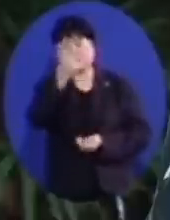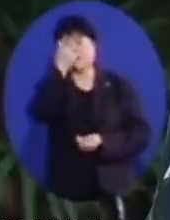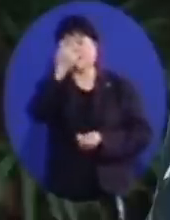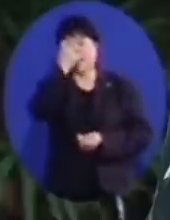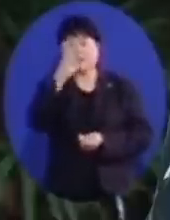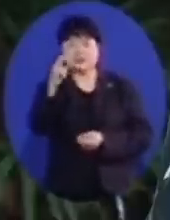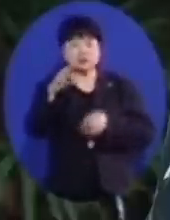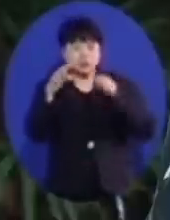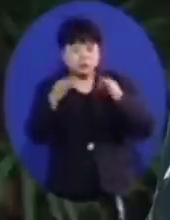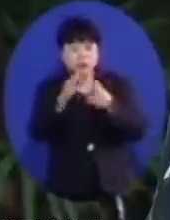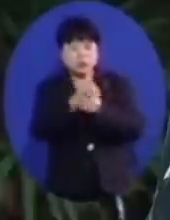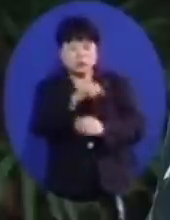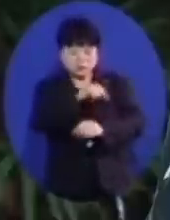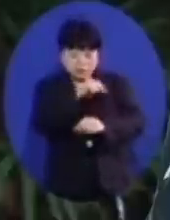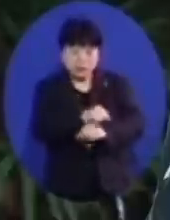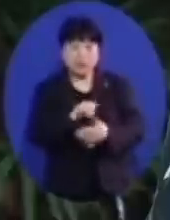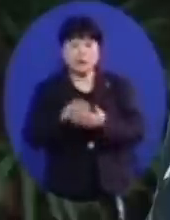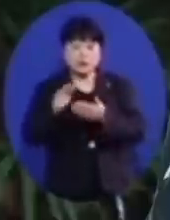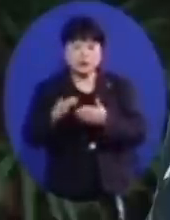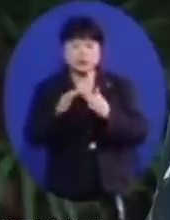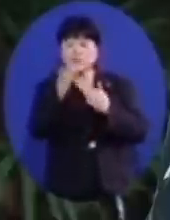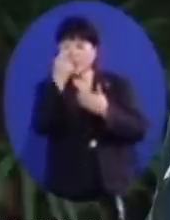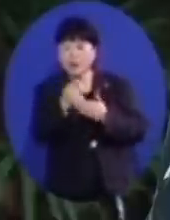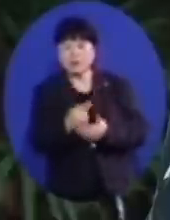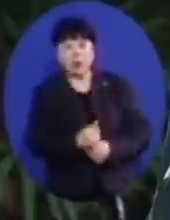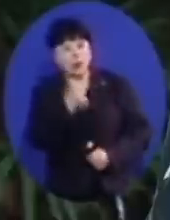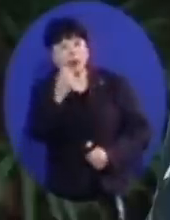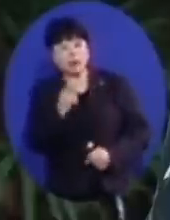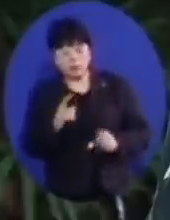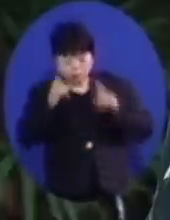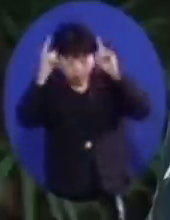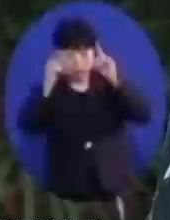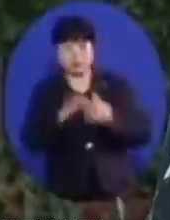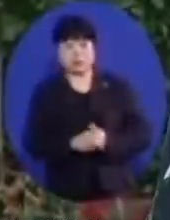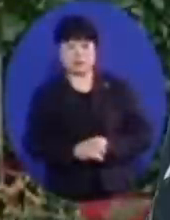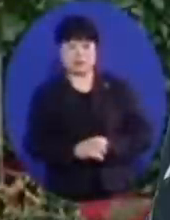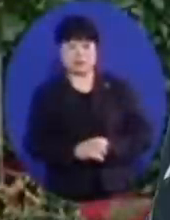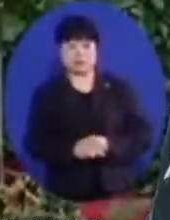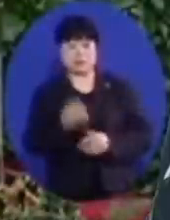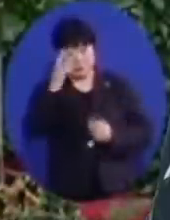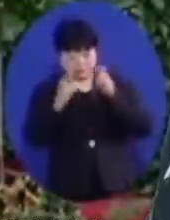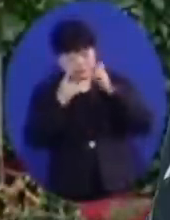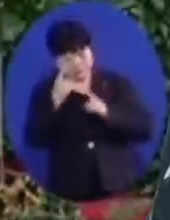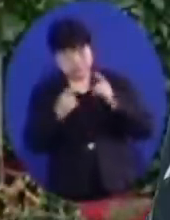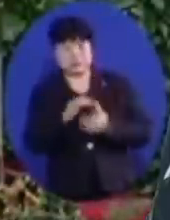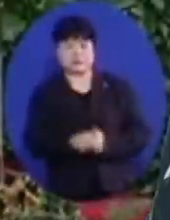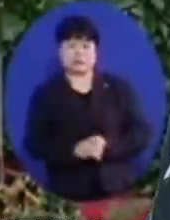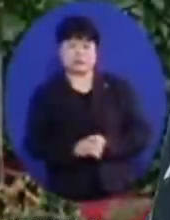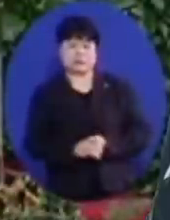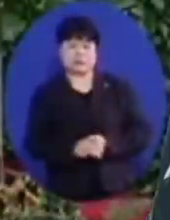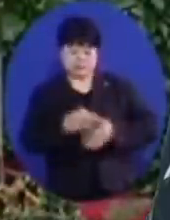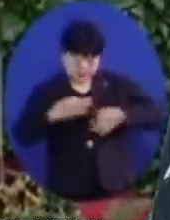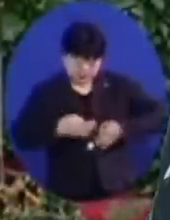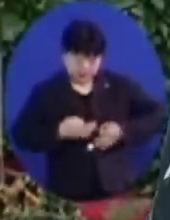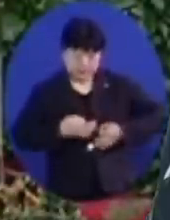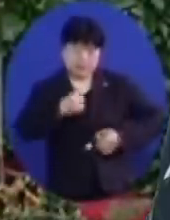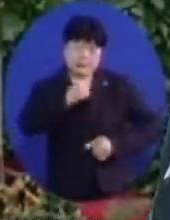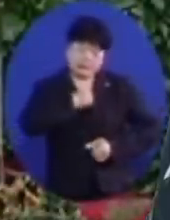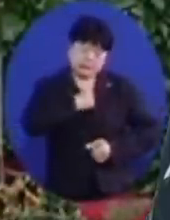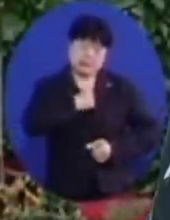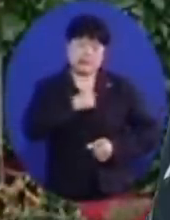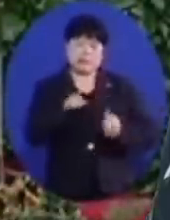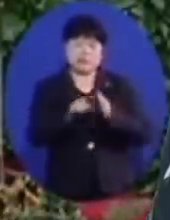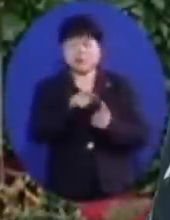나왔어 찬송 잘 보내고 기도 잘하고 난 다음에 집에 와서는 또 화내고 신경질적 이게 무슨